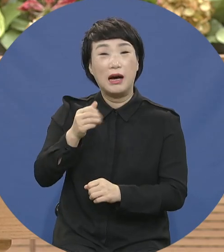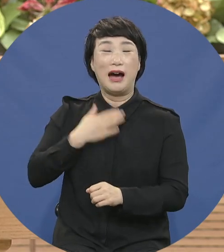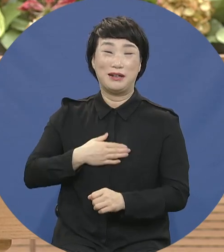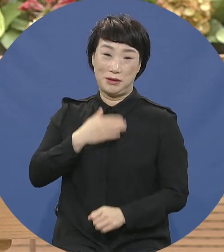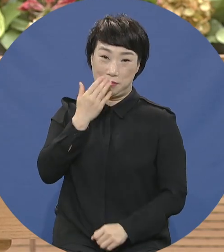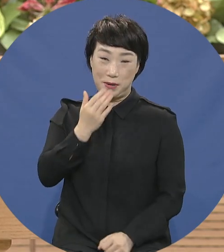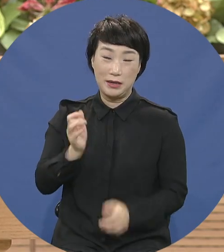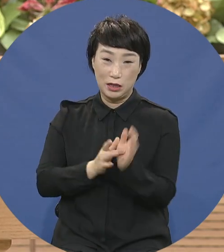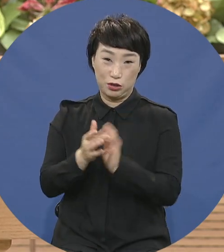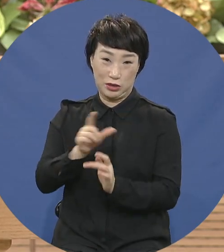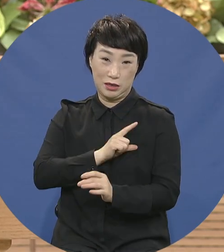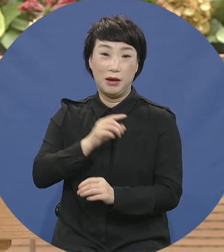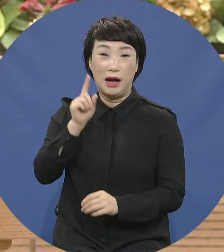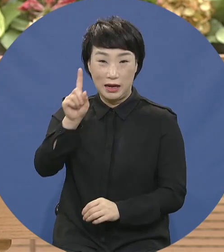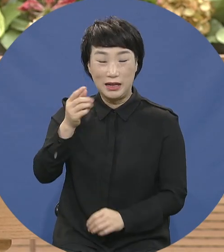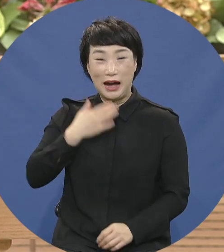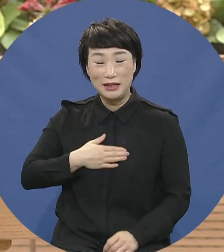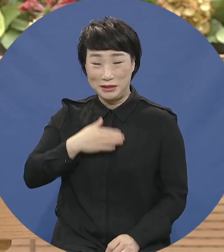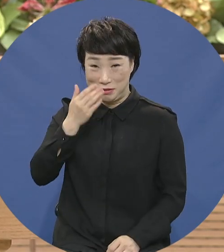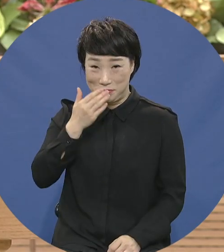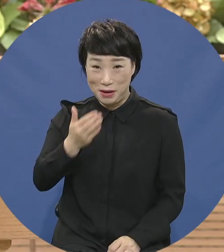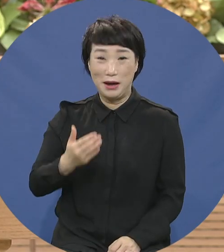없으며, 예수 이름밖에 없어요.